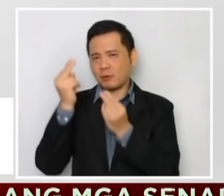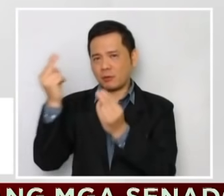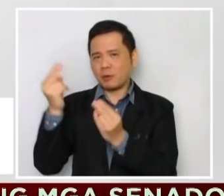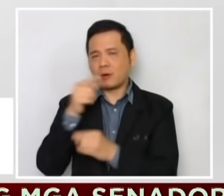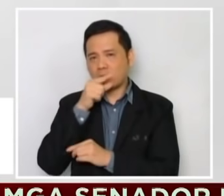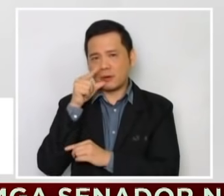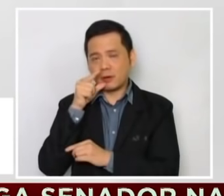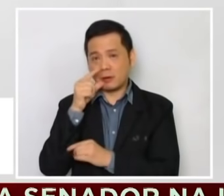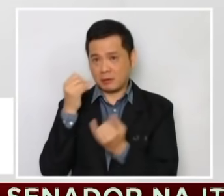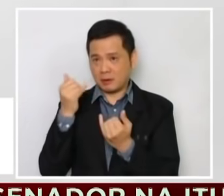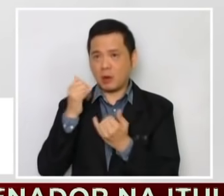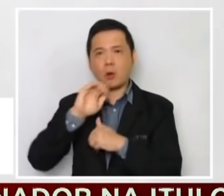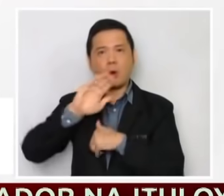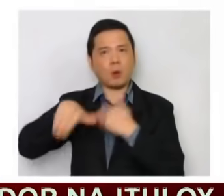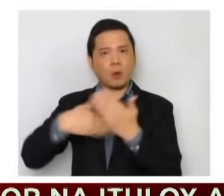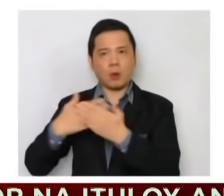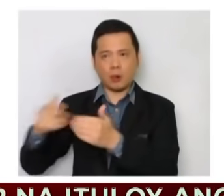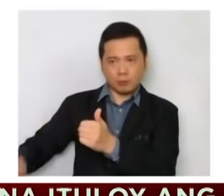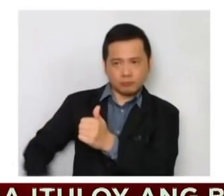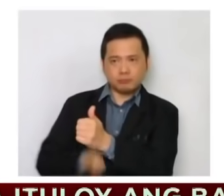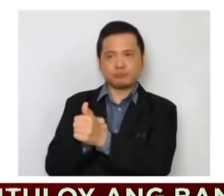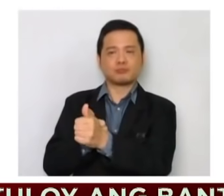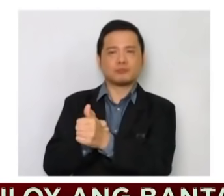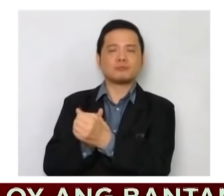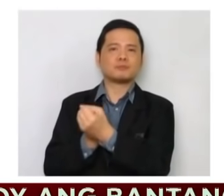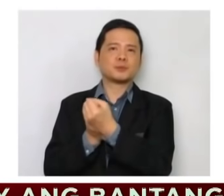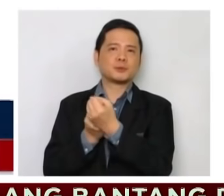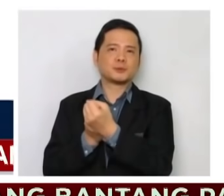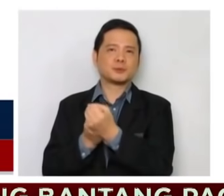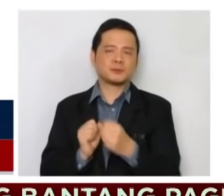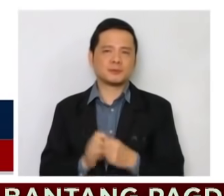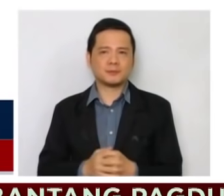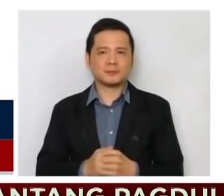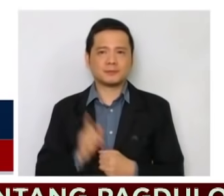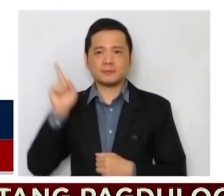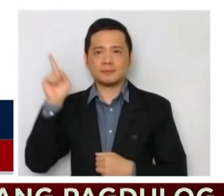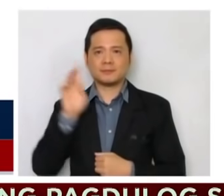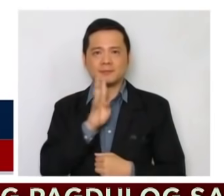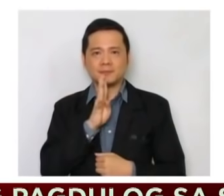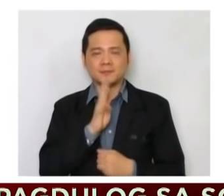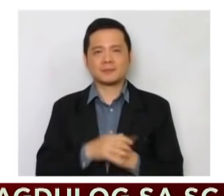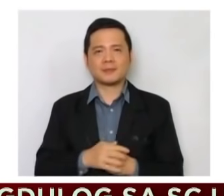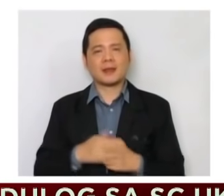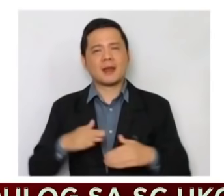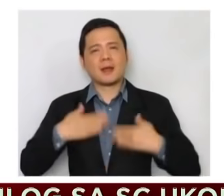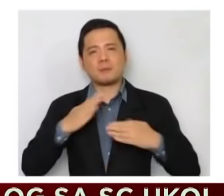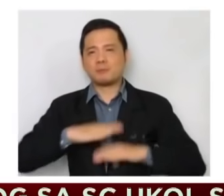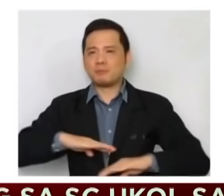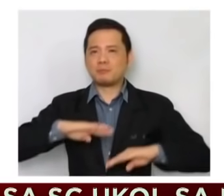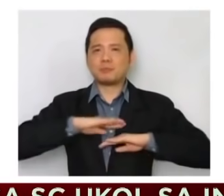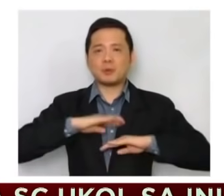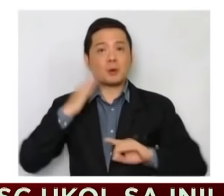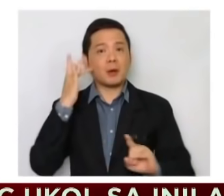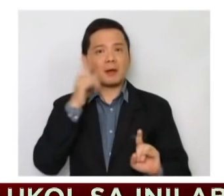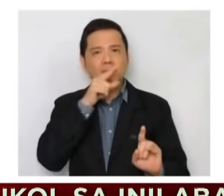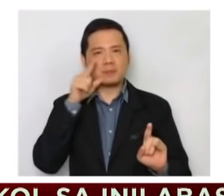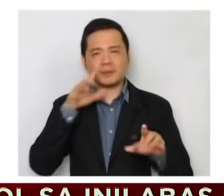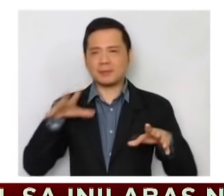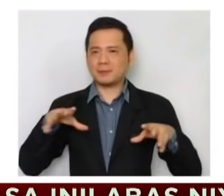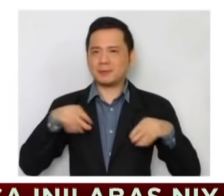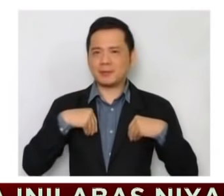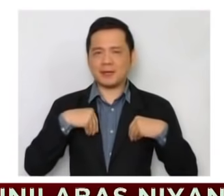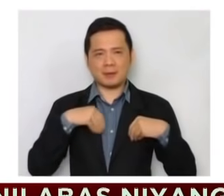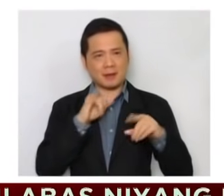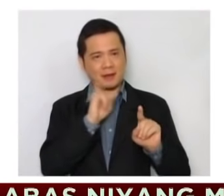ng kanyang kandidatura. We're very happy that VP Lenny has accepted the challenge, has accepted our endorsement.